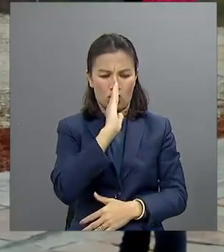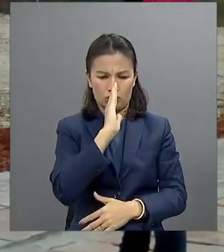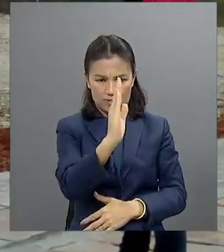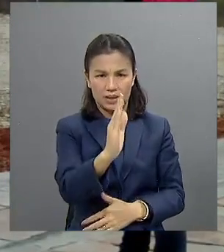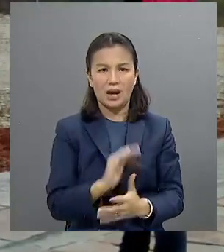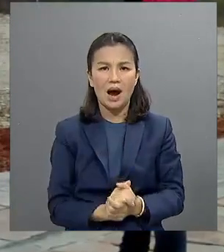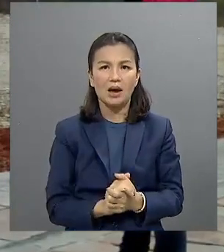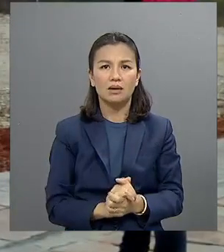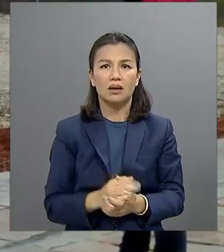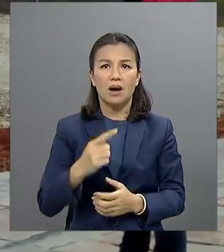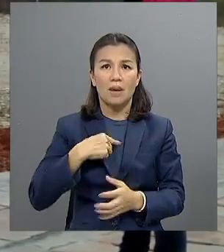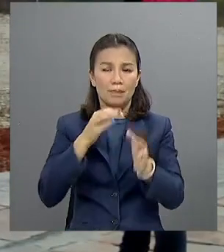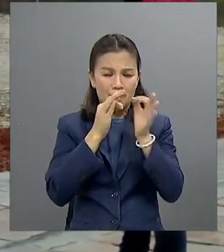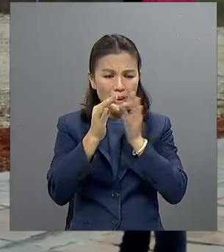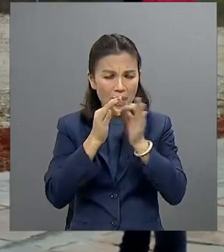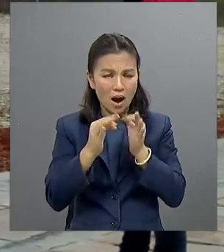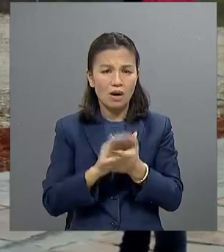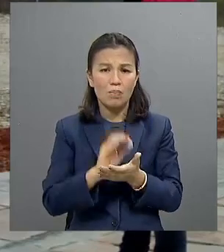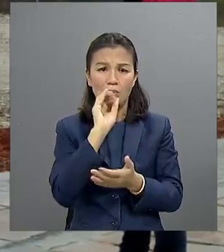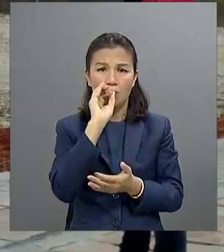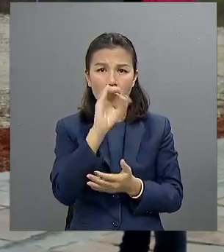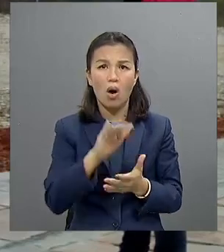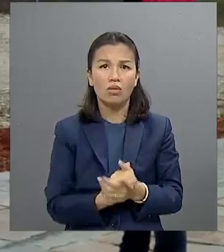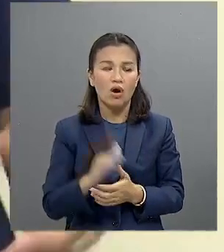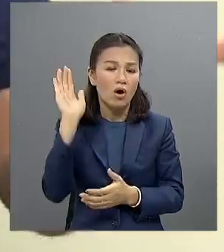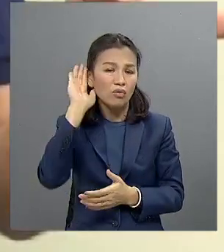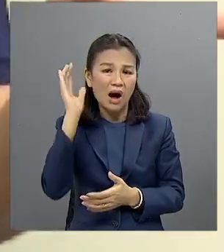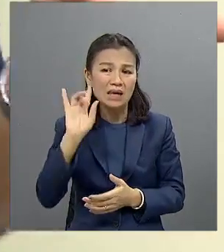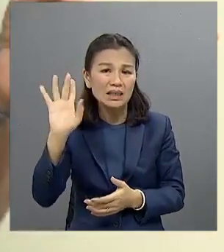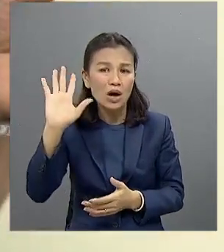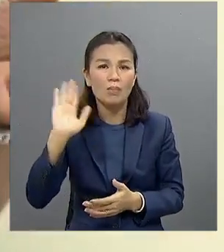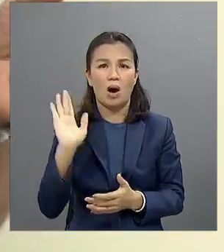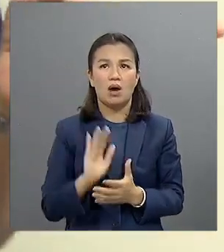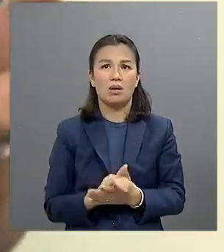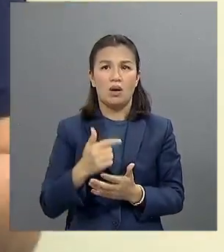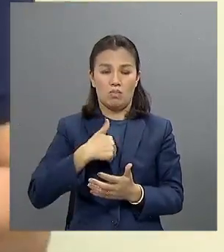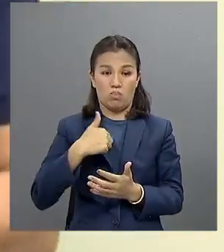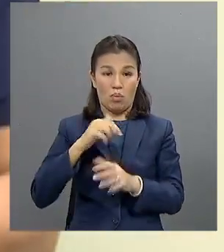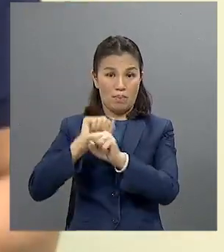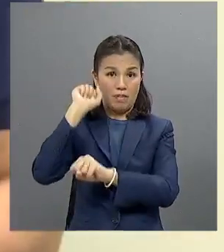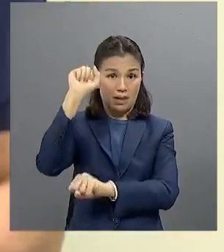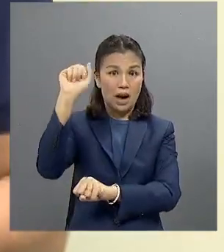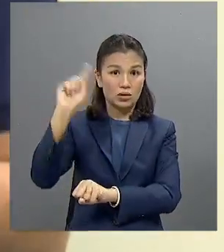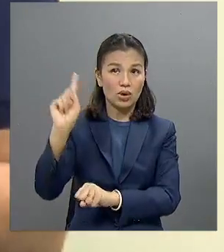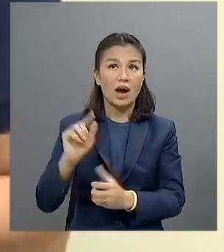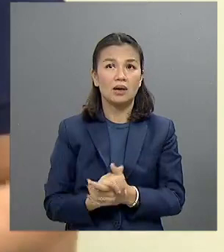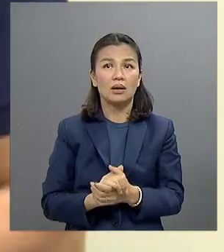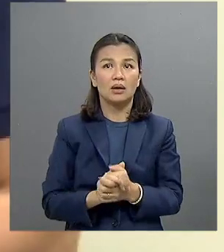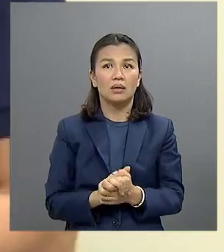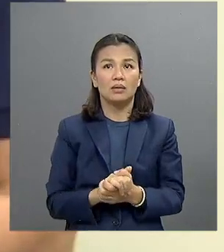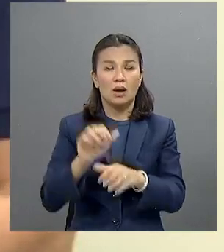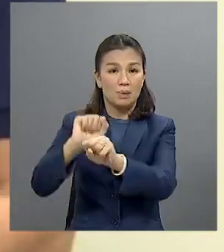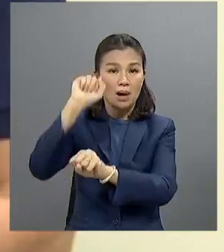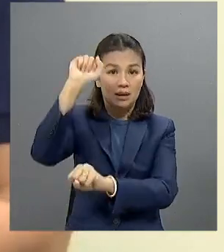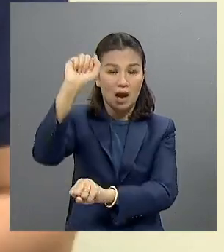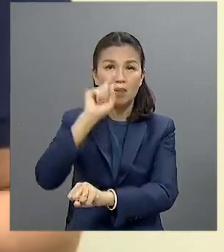ทั้ง2ฝ่ายไม่ใช่ฟังความข้างเดียวยอมรับผมประกาศอยู่ตรงที่พิพาทกันวันนั้นนะผมบอกว่าเราไปคุยชั้นศาล